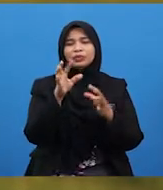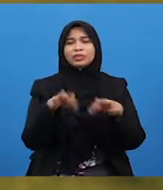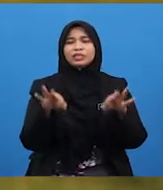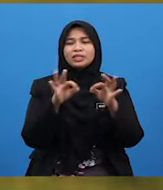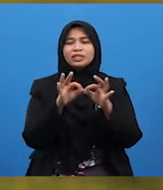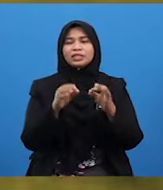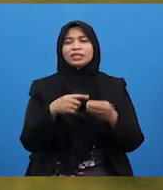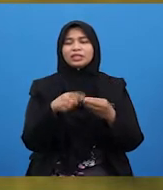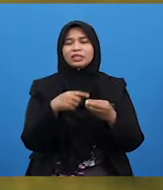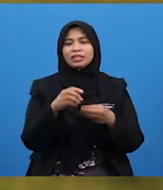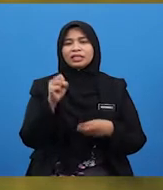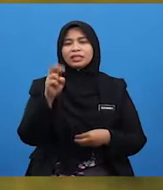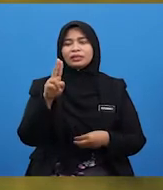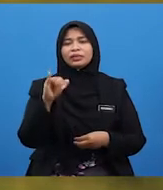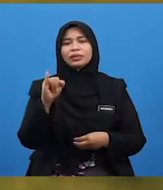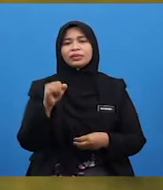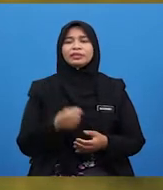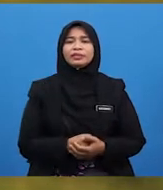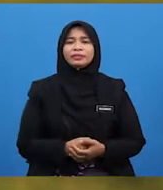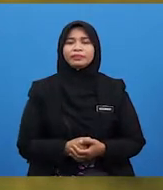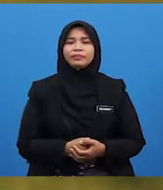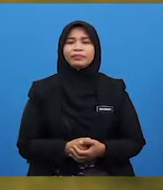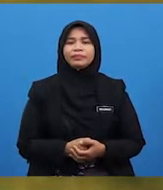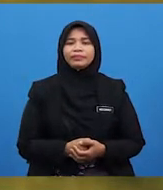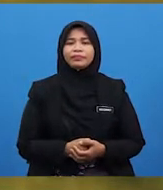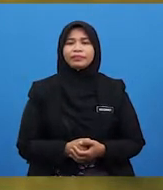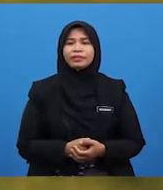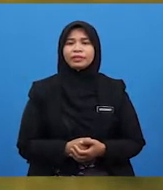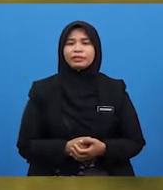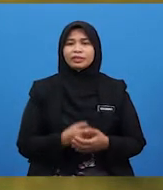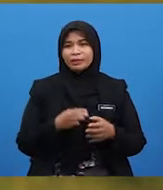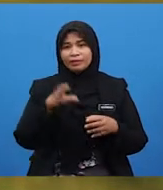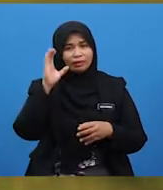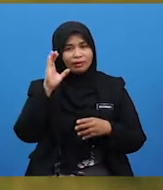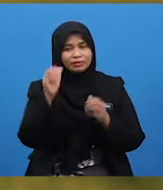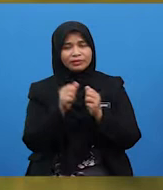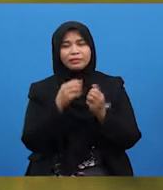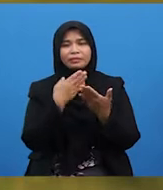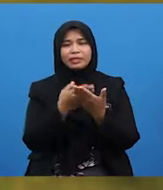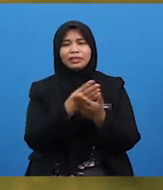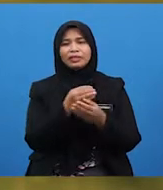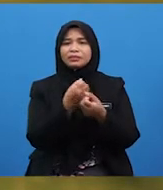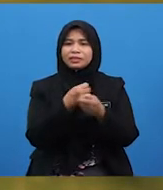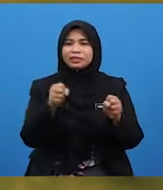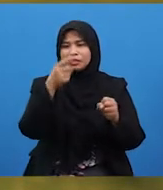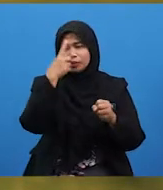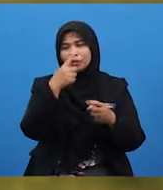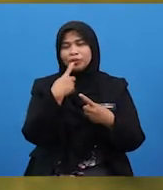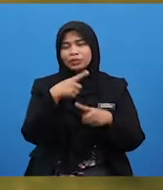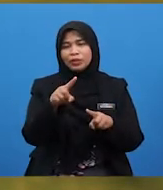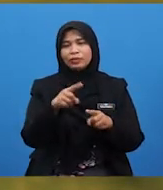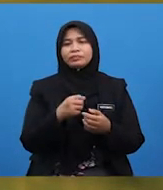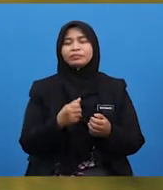cerita tentang Swee Ling. Sila dengar dengan teliti dan bersedia untuk menjawab soalan-soalan yang